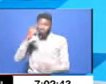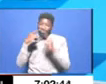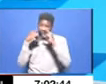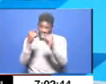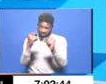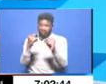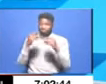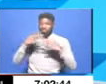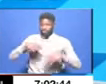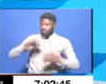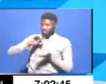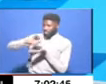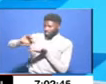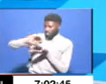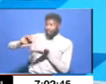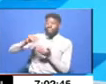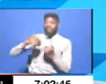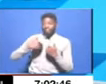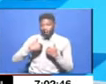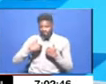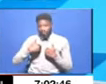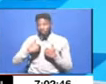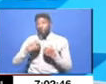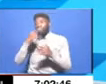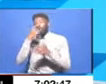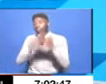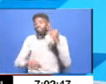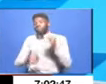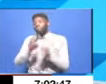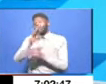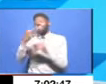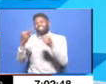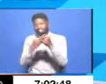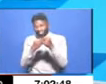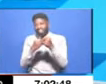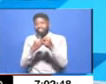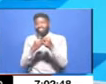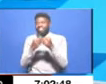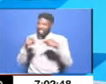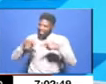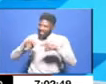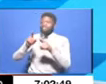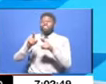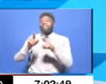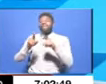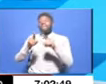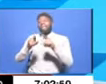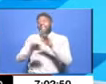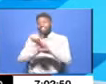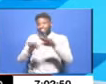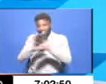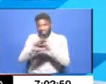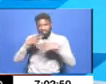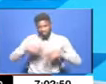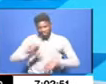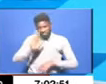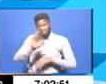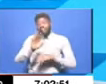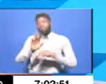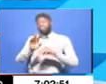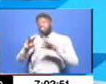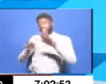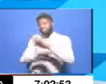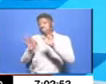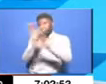saa 48 kuwasilisha saini 2,000 na nakala za vitambulisho za wafwasi wao kutoka angalau kaunti 24 wanaounga mkono azma